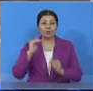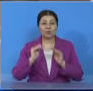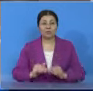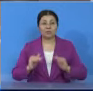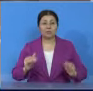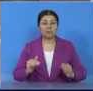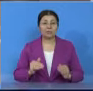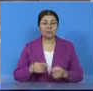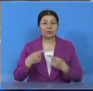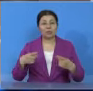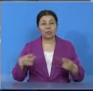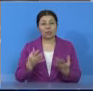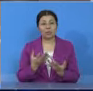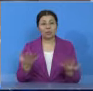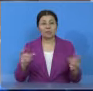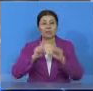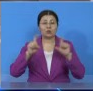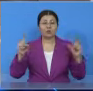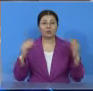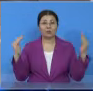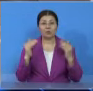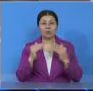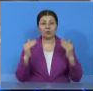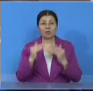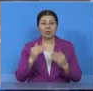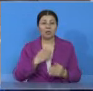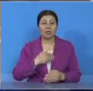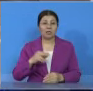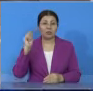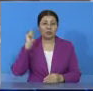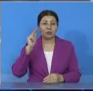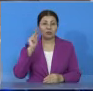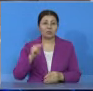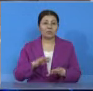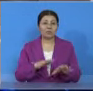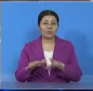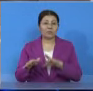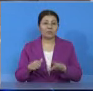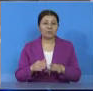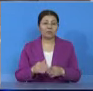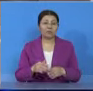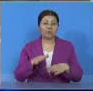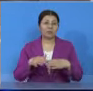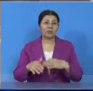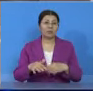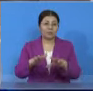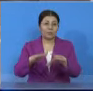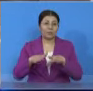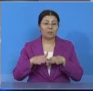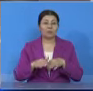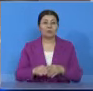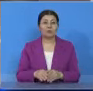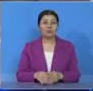колледжей, с других школ. И я хочу научиться играть, получается, перед большой публикой, которая уже с опытом,